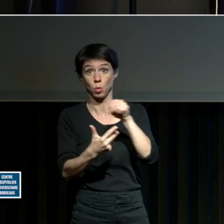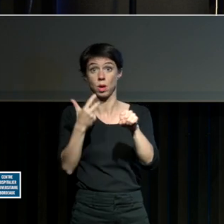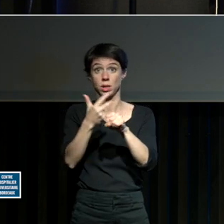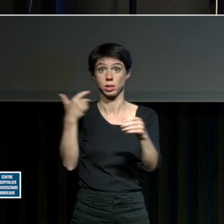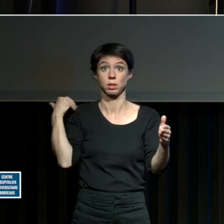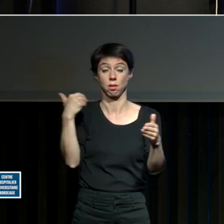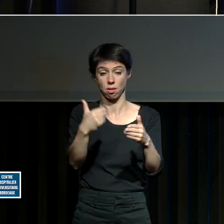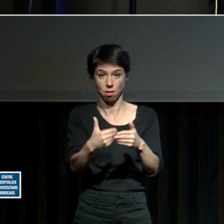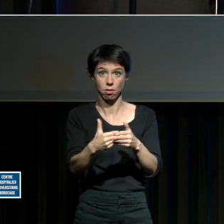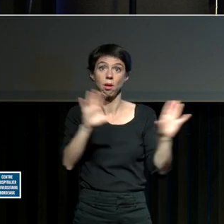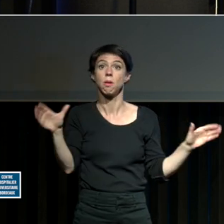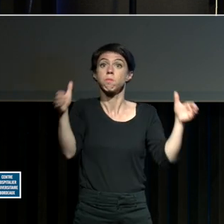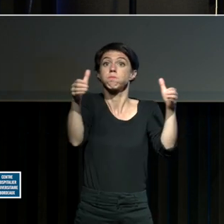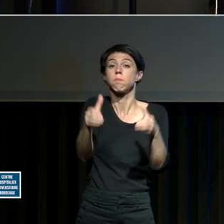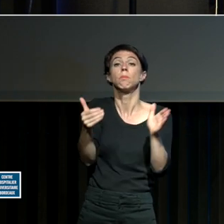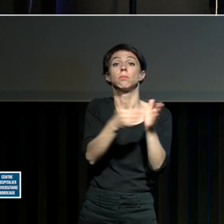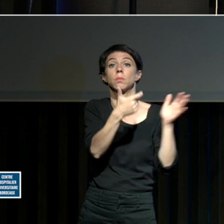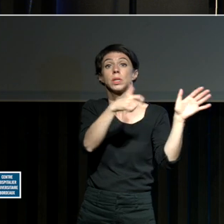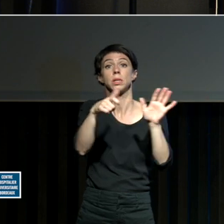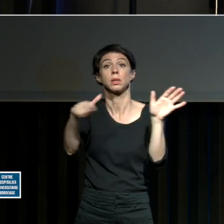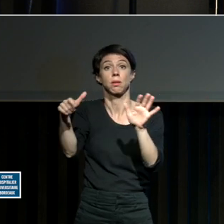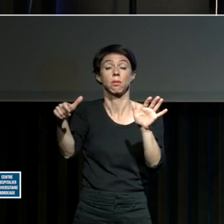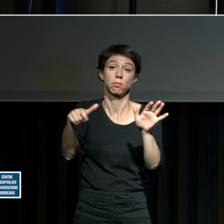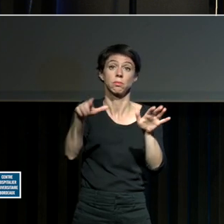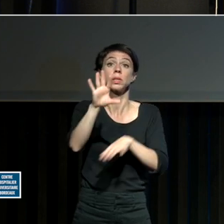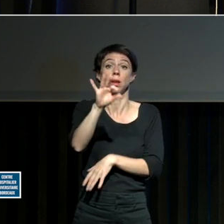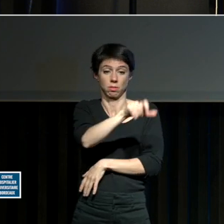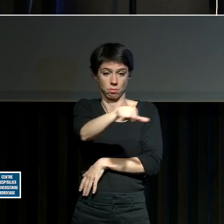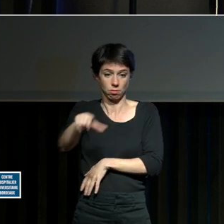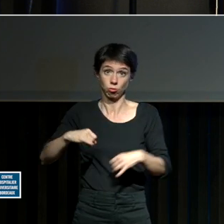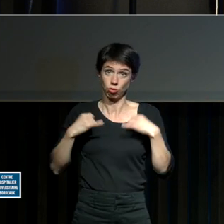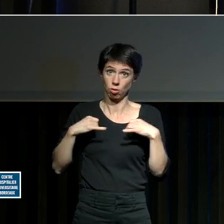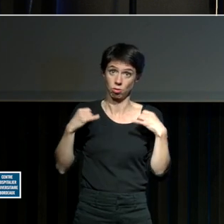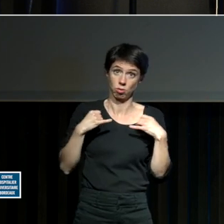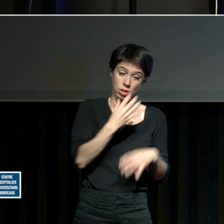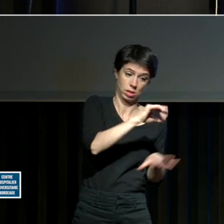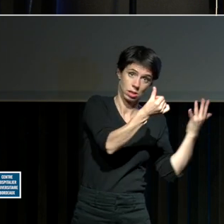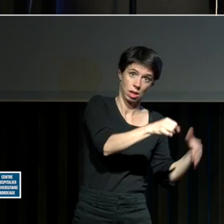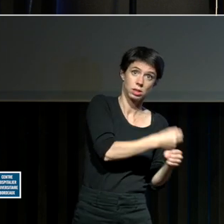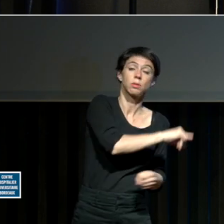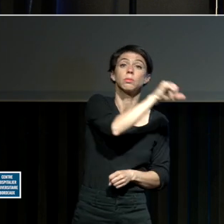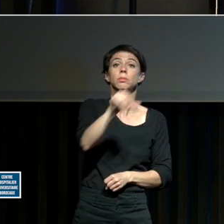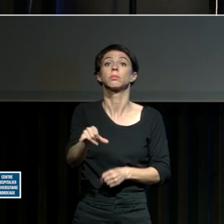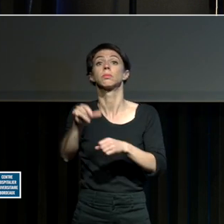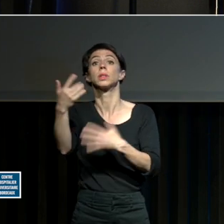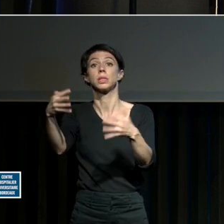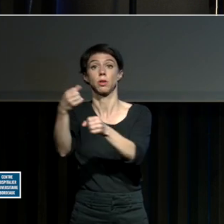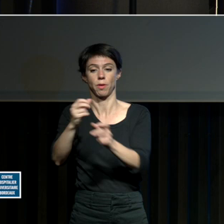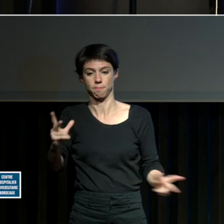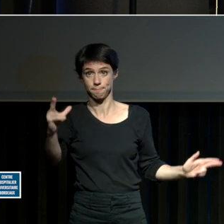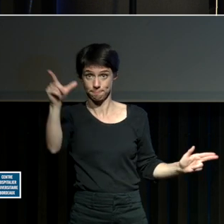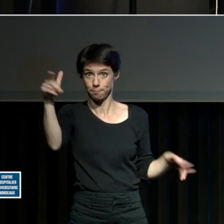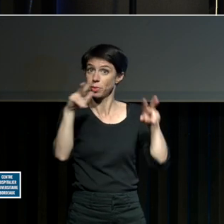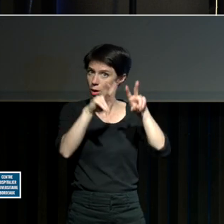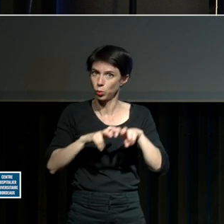de 1750 adolescents finlandais âgés entre 16 et 19 ans. Et l'objectif de cette étude était